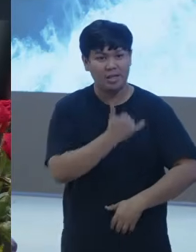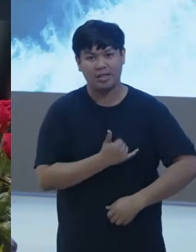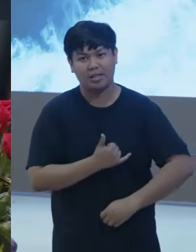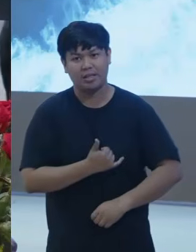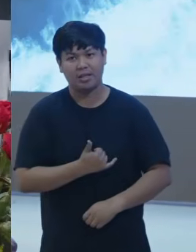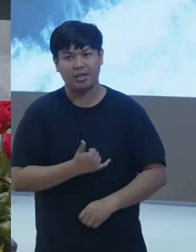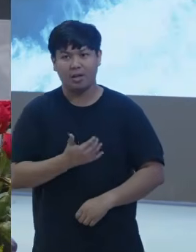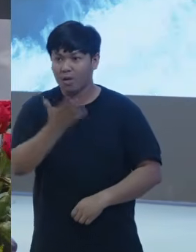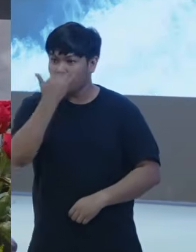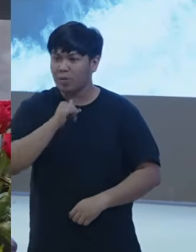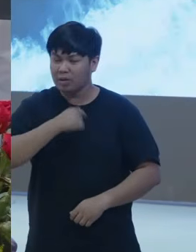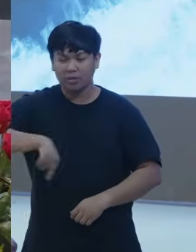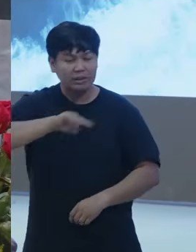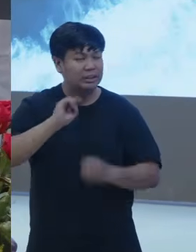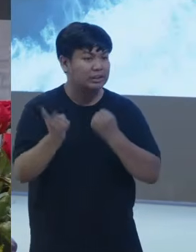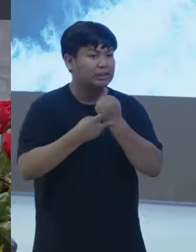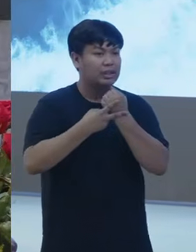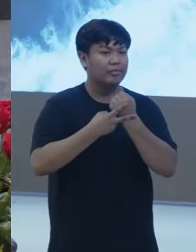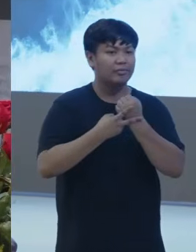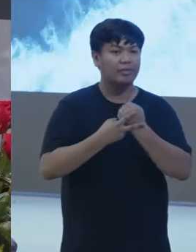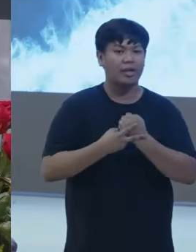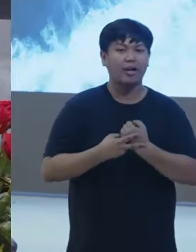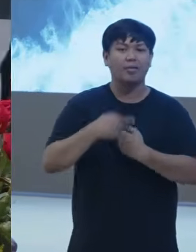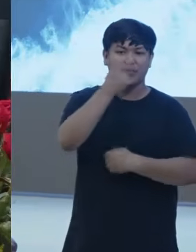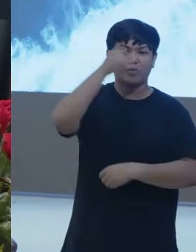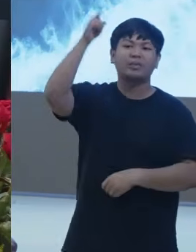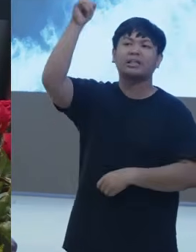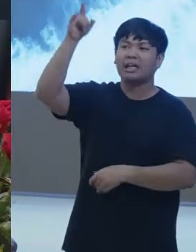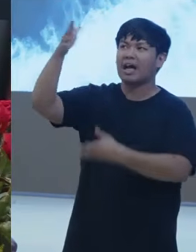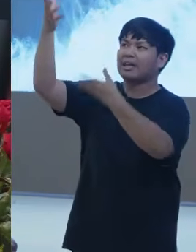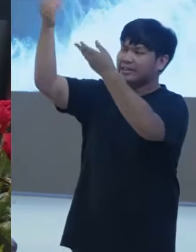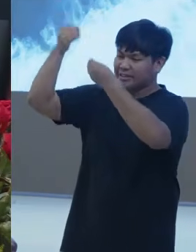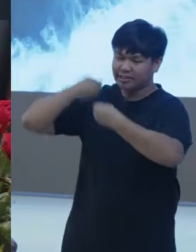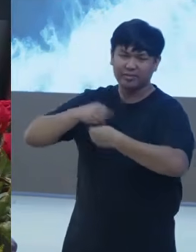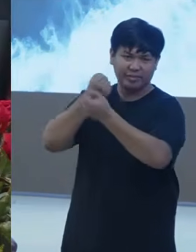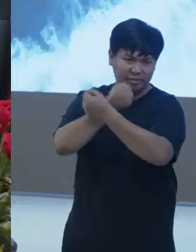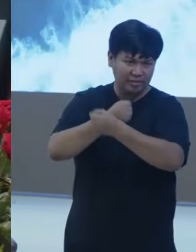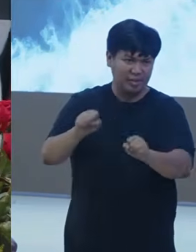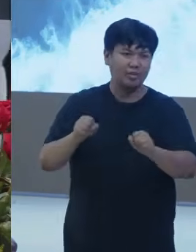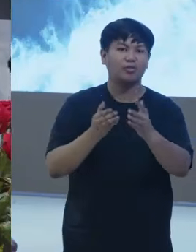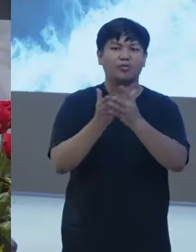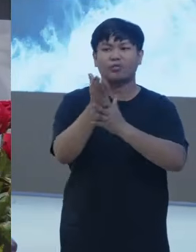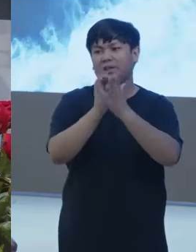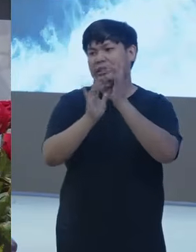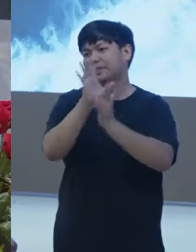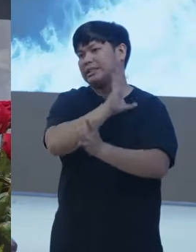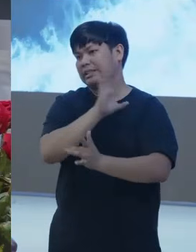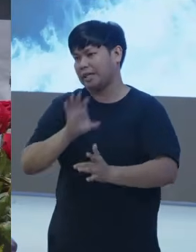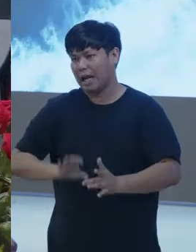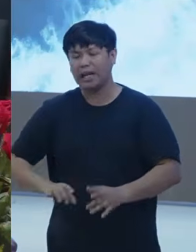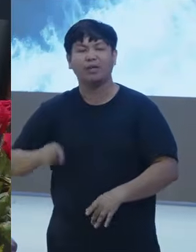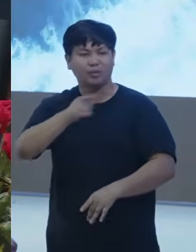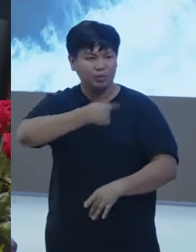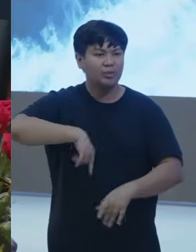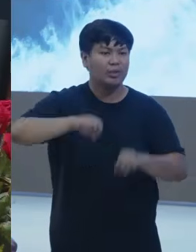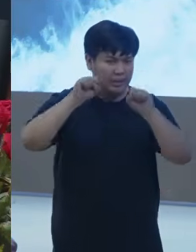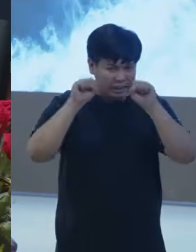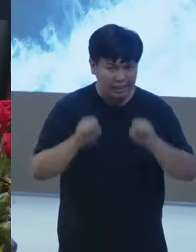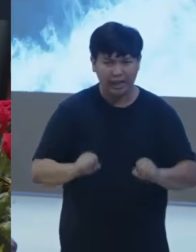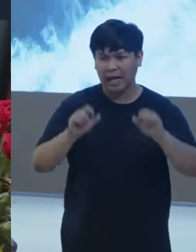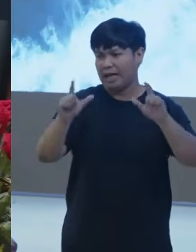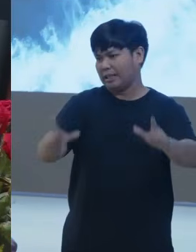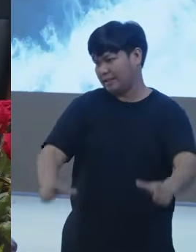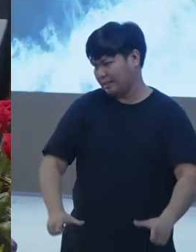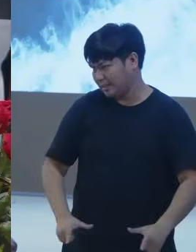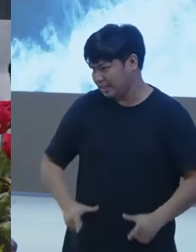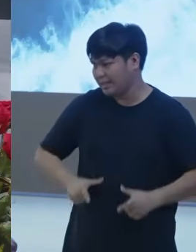Sapagkat ibinigay niya ang kanyang bugtong na anak upang mabuhay ng walang sala at mamatay